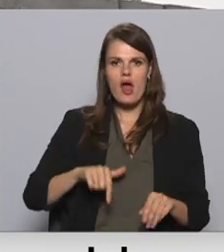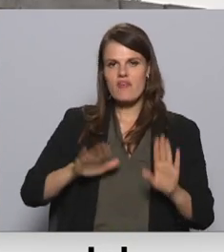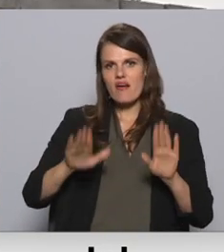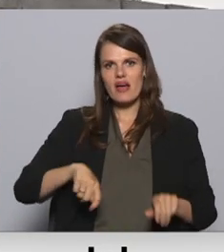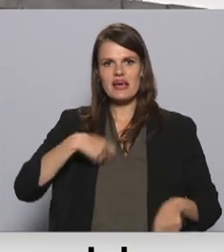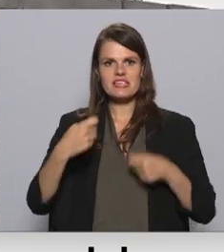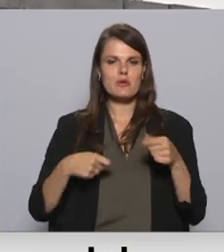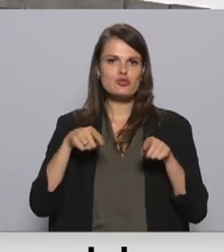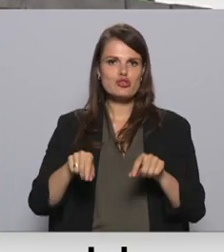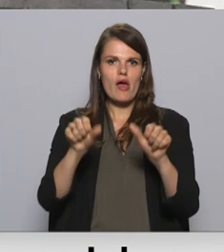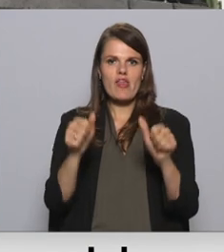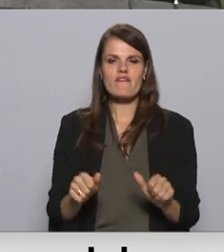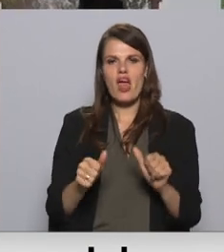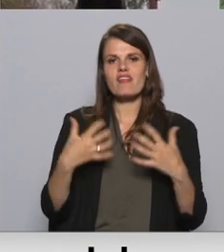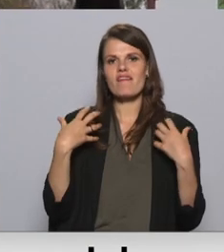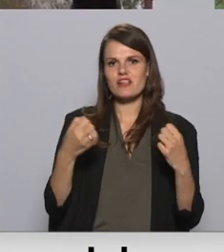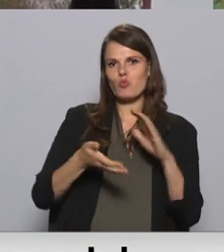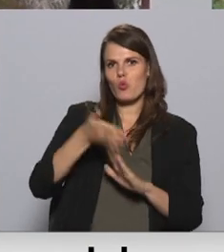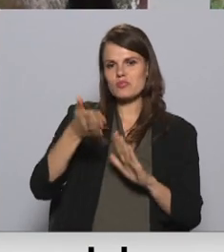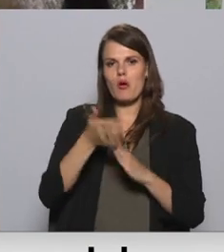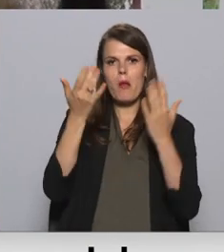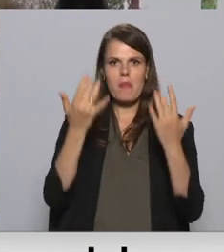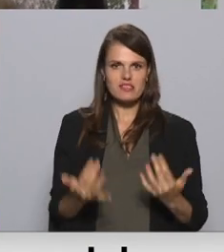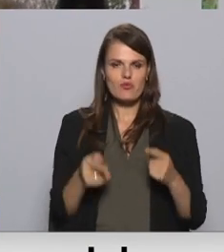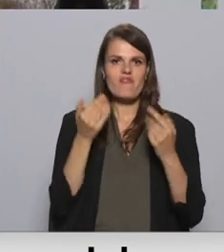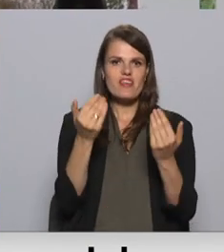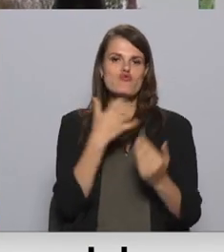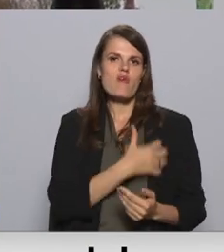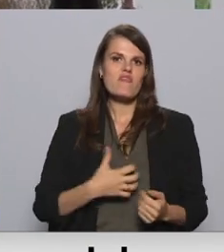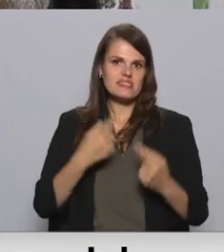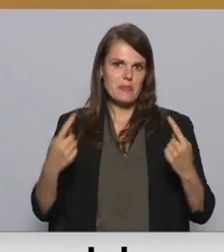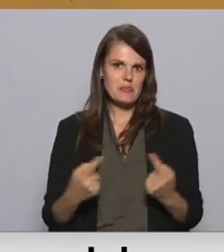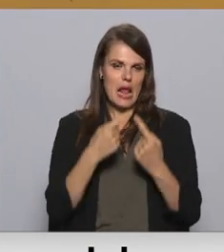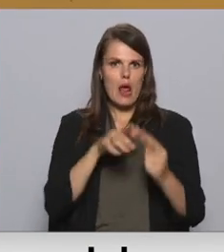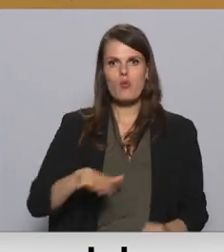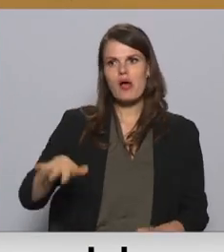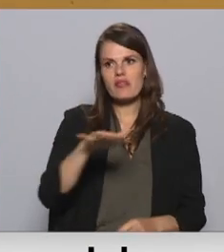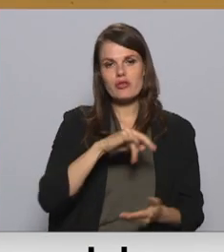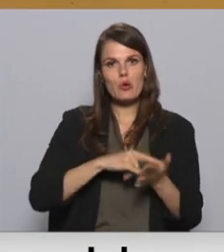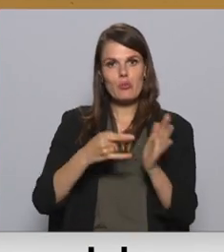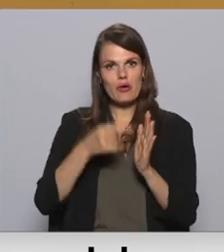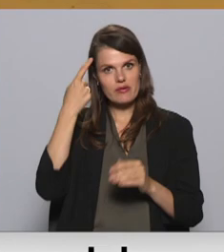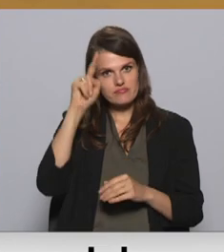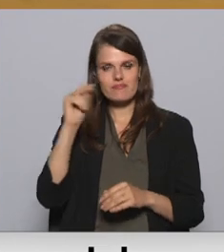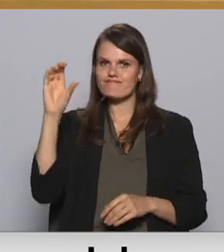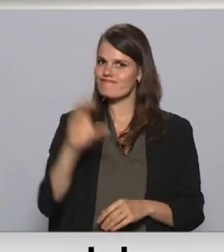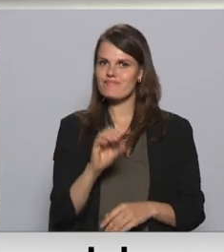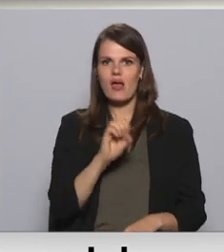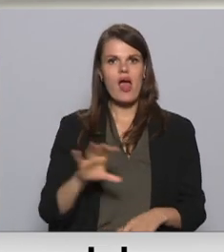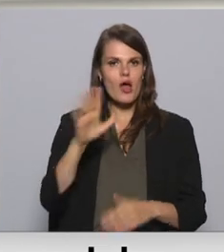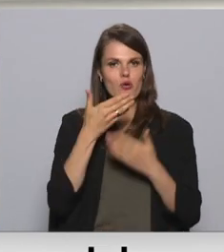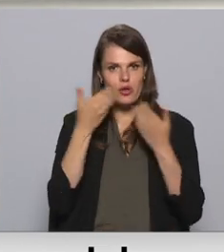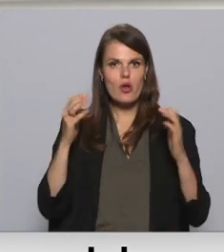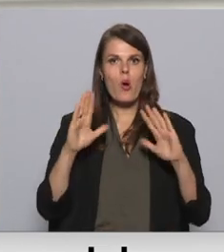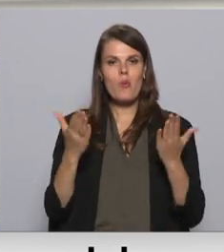veida veselības uzlabošanas pasākumus viņu vajadzībām pielāgotā vidē. Projekta iniciators stāsta, ka to nefinansē Eiropas fondi, bet